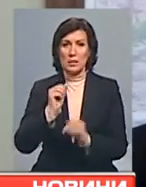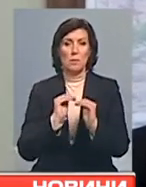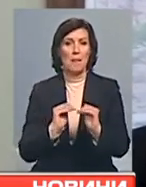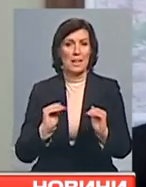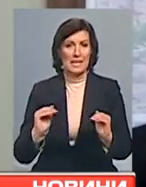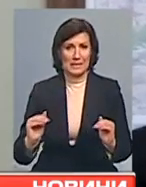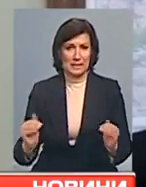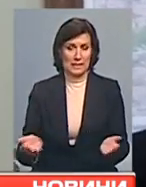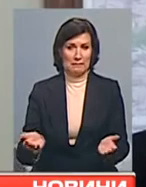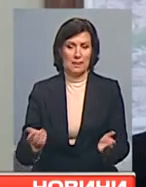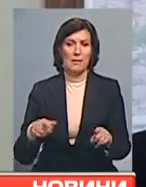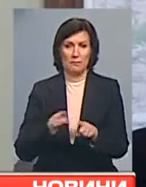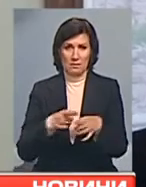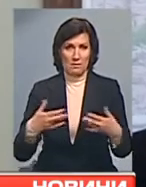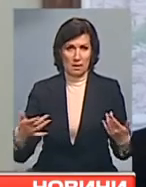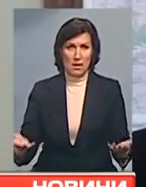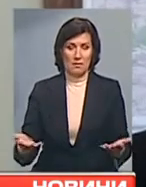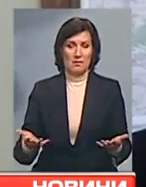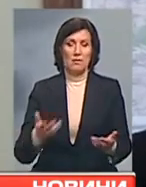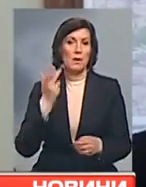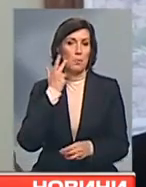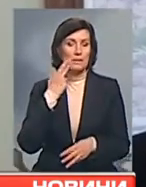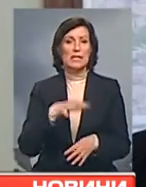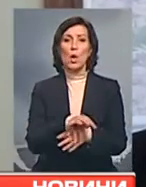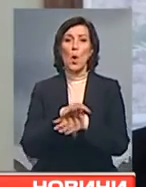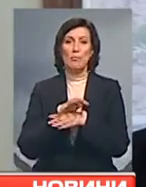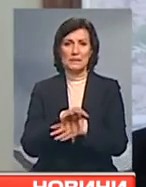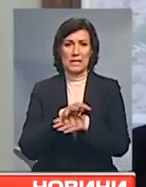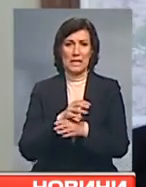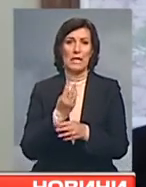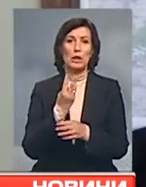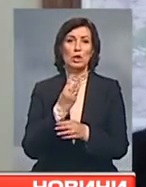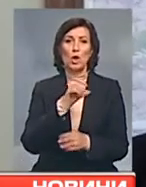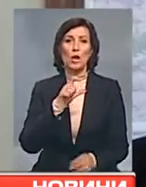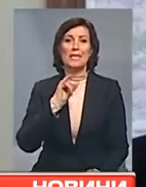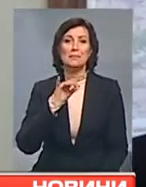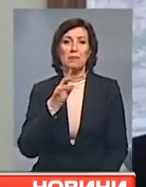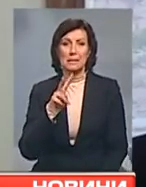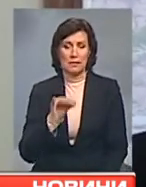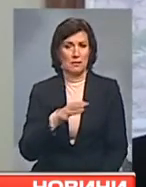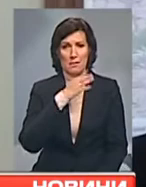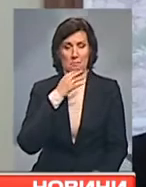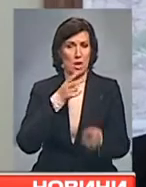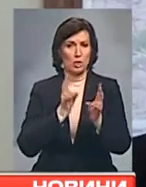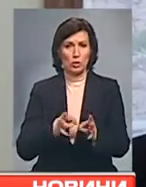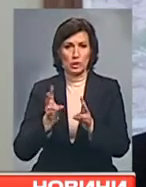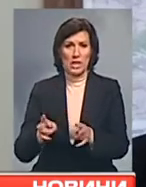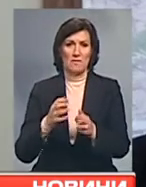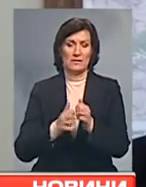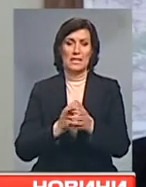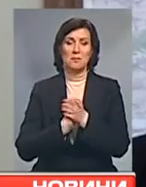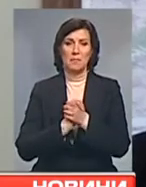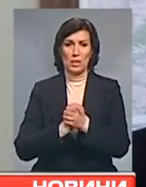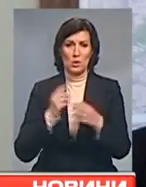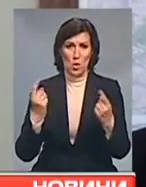маленькі діти і так далі. Постійні обстріли Трьохізбинки, багато жертв серед мирного